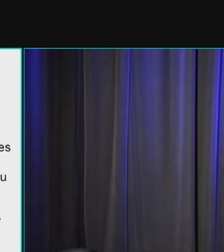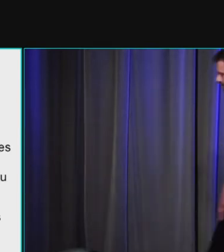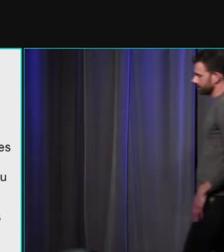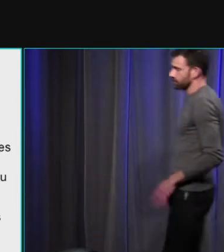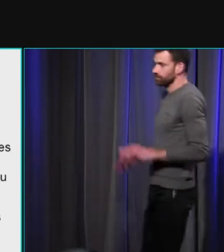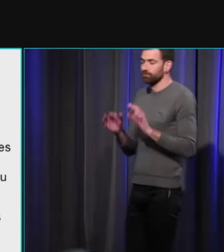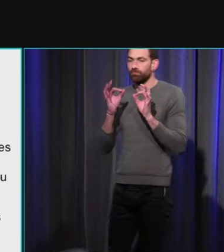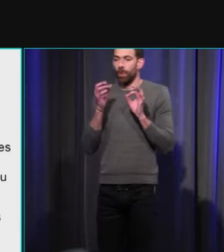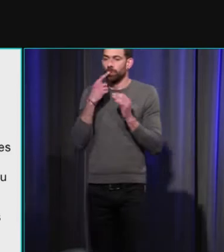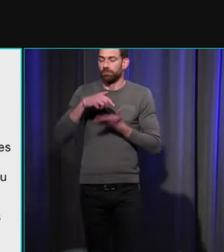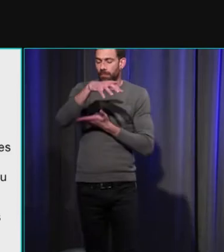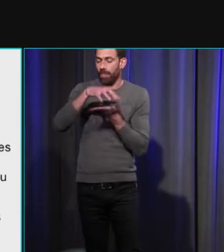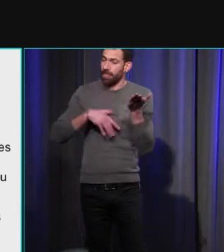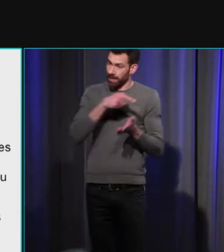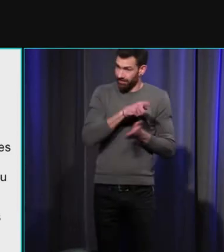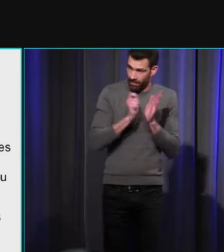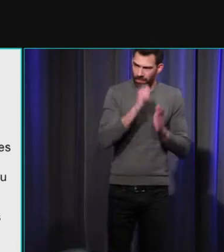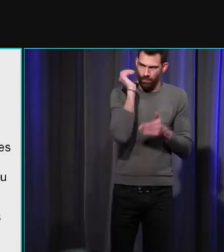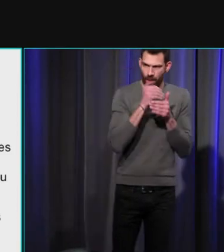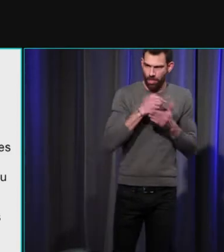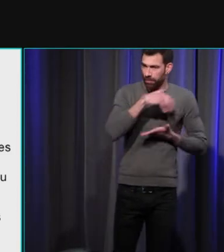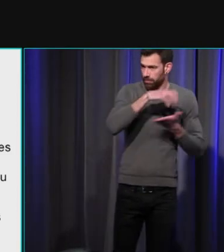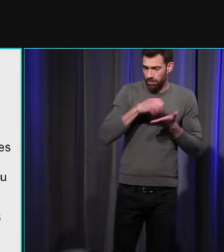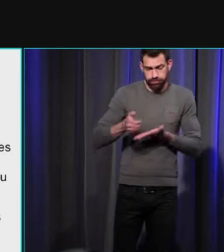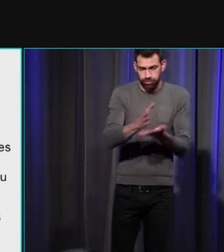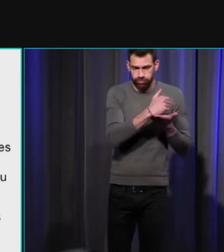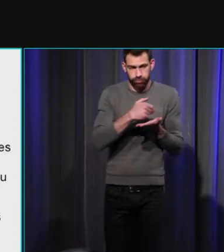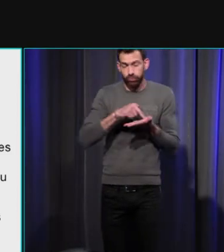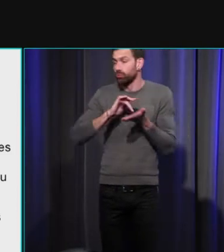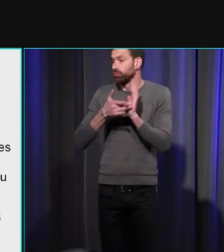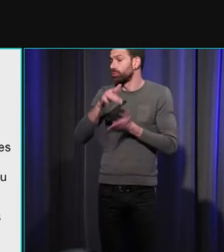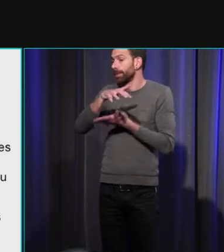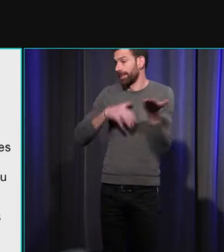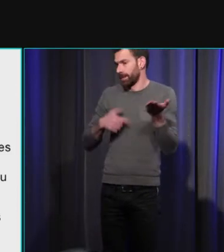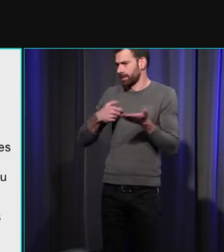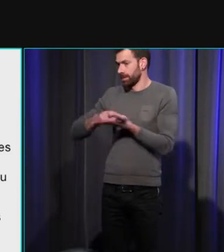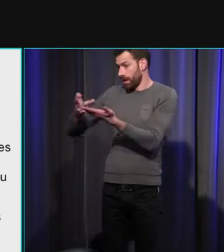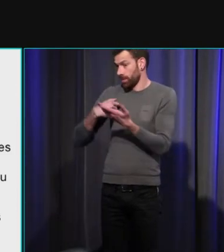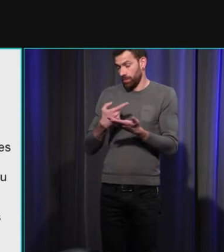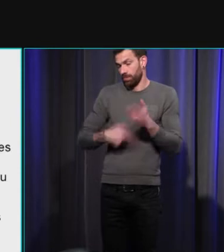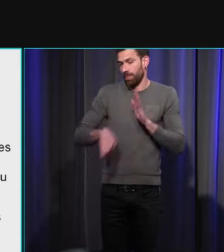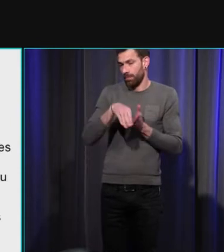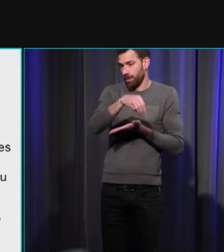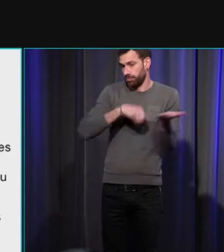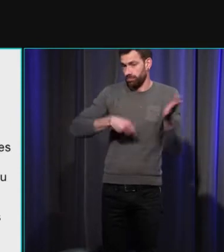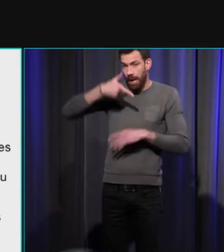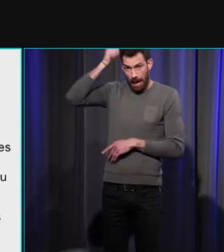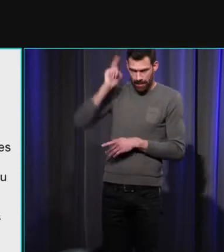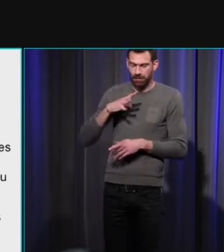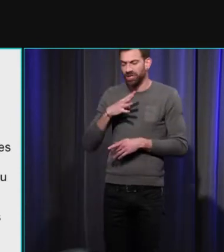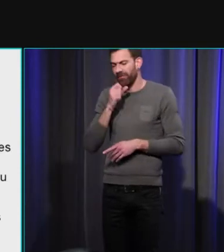chroniques latine de l'époque puisque tous ces textes pratiquement que je vais vous traduire sont en latin quelques chansons en ancien français